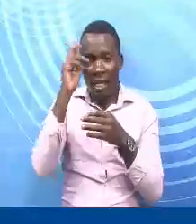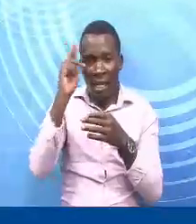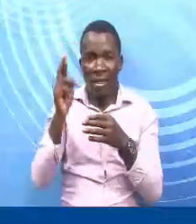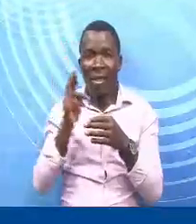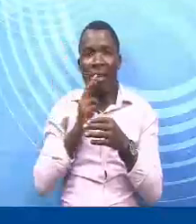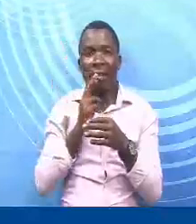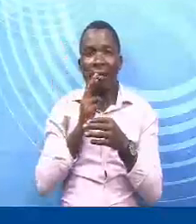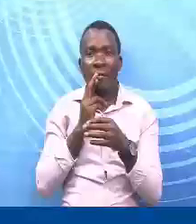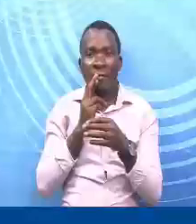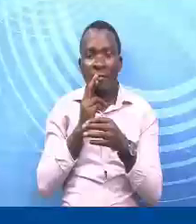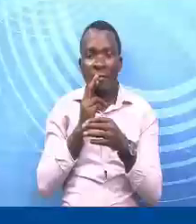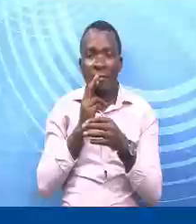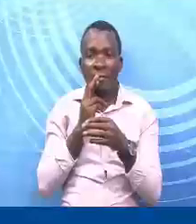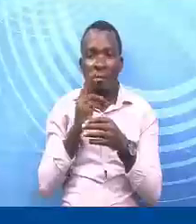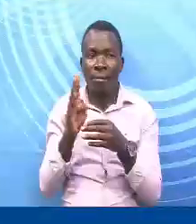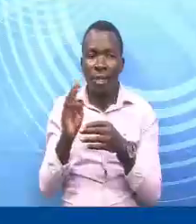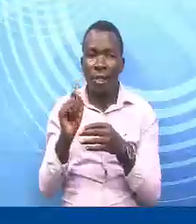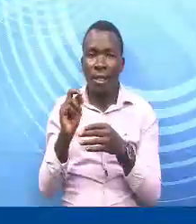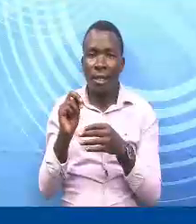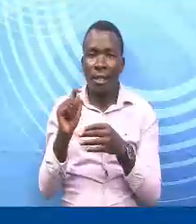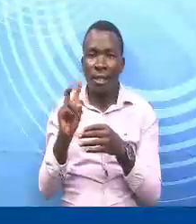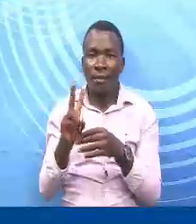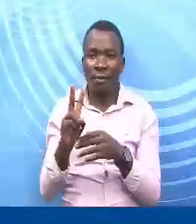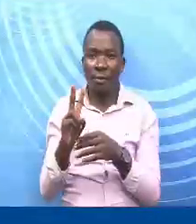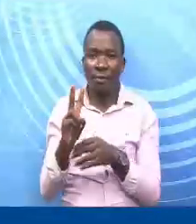ndi Mahoro Samson.